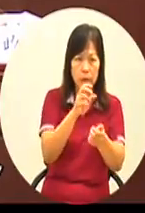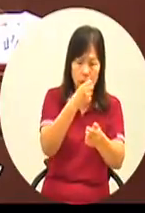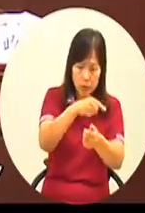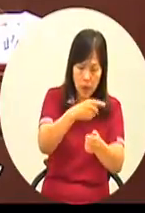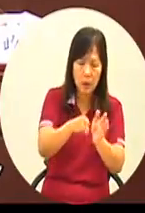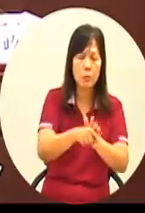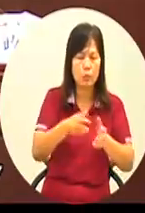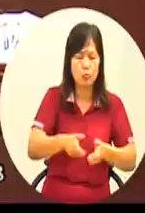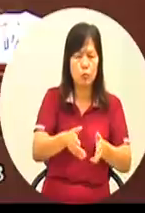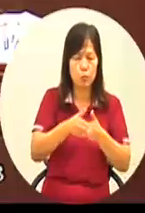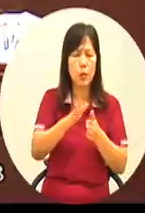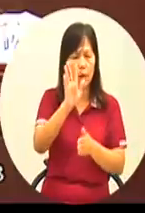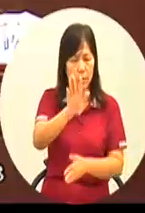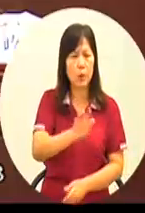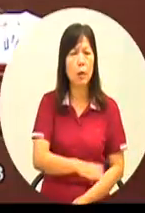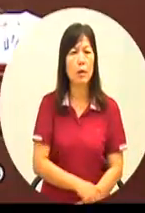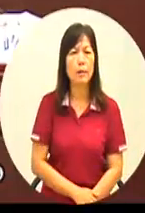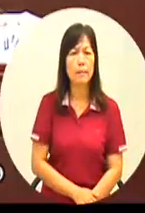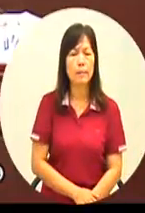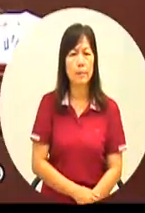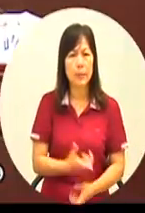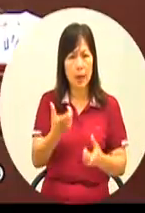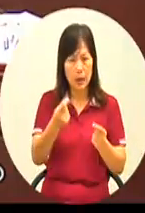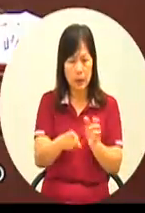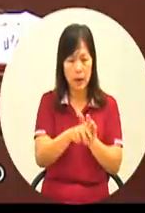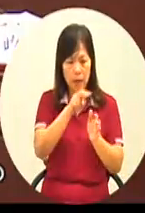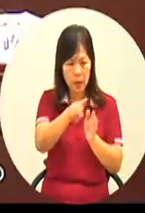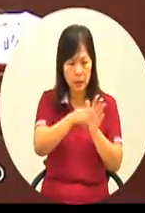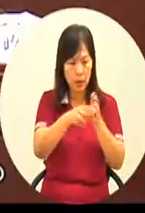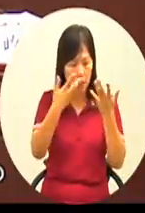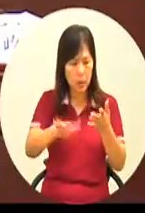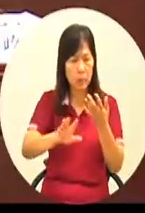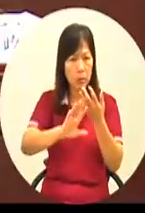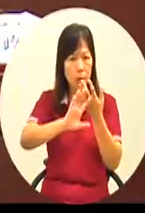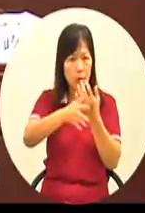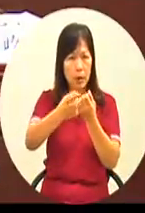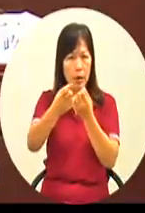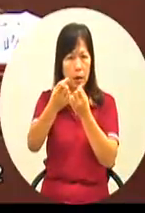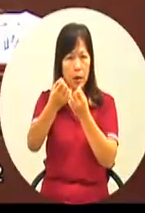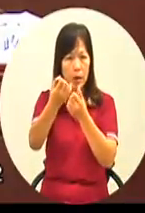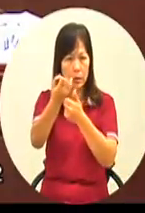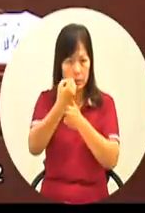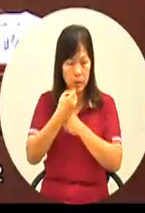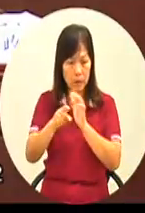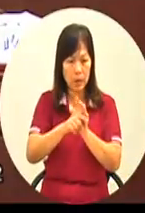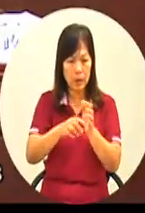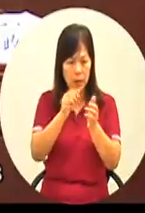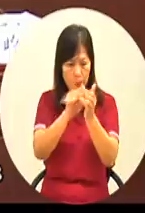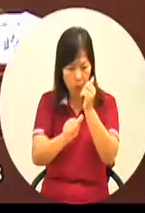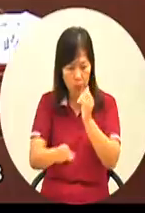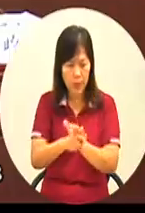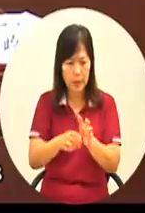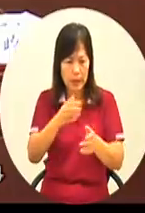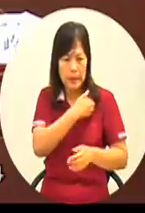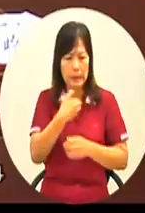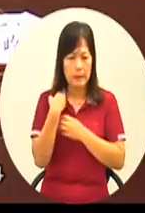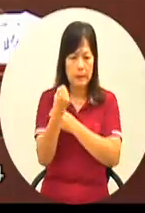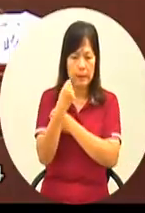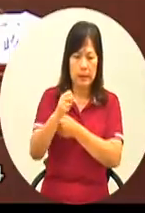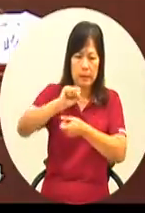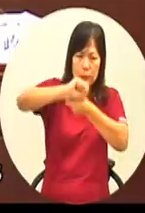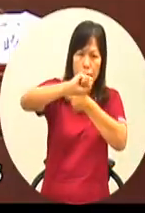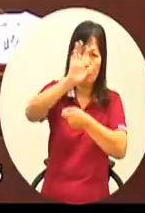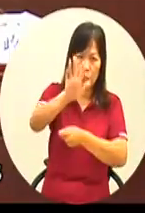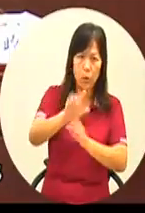要的。所以我们也乐见看到就很多现在新住民姐妹他们的二代他们的能力都已经增强了，甚至我们也看